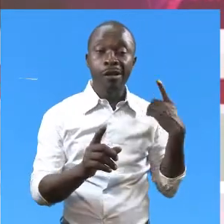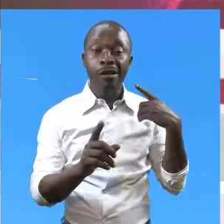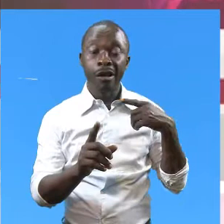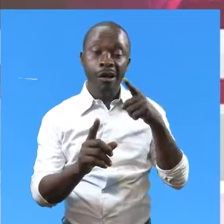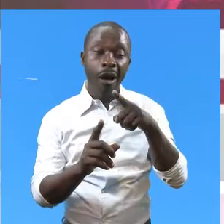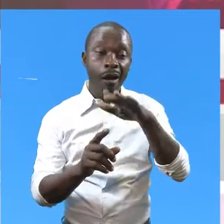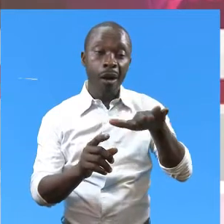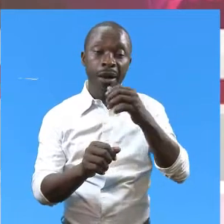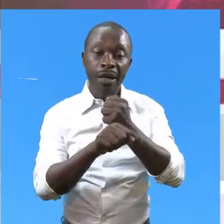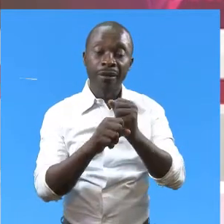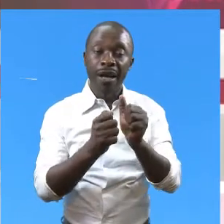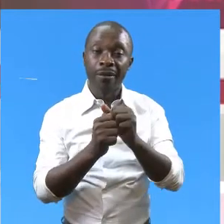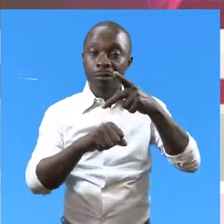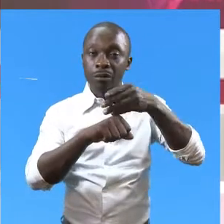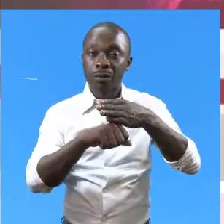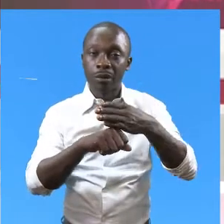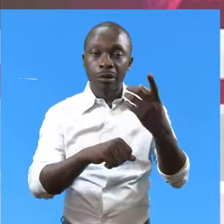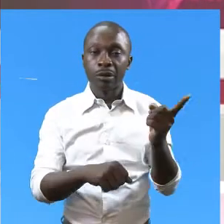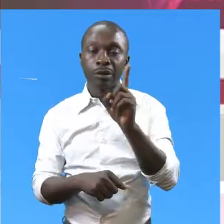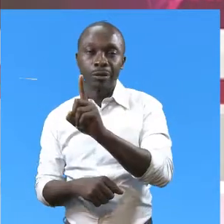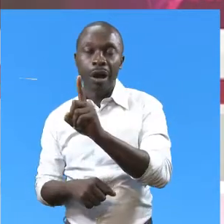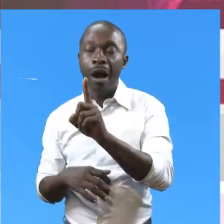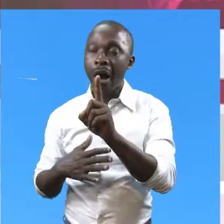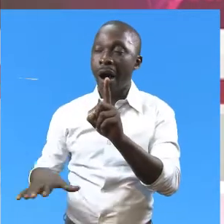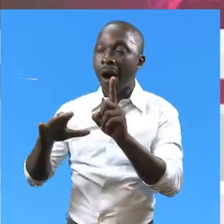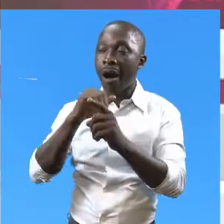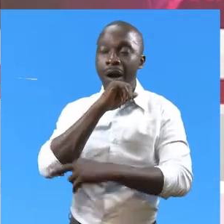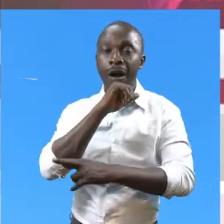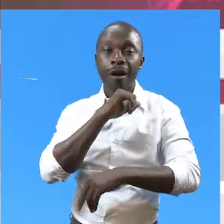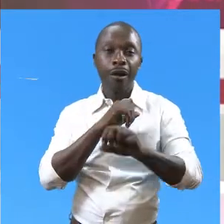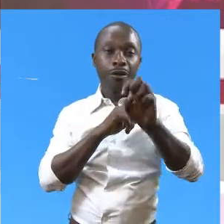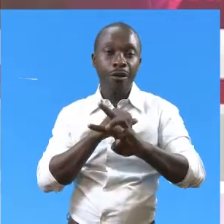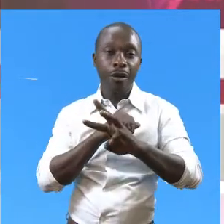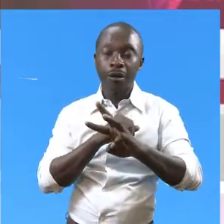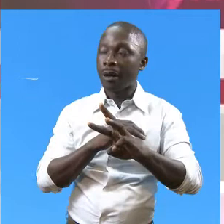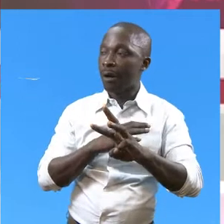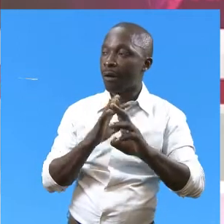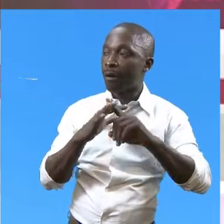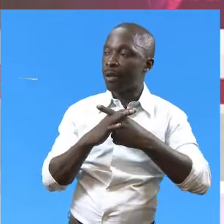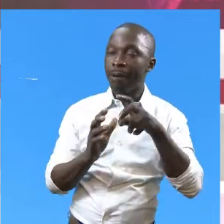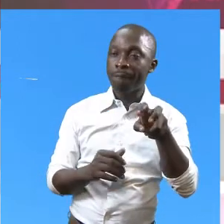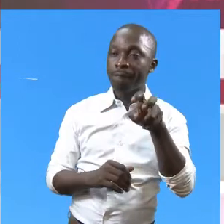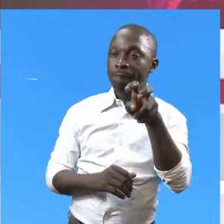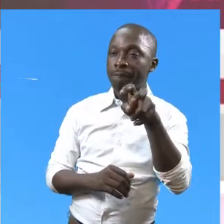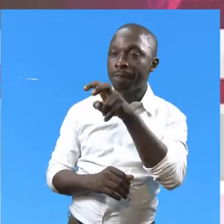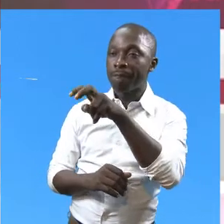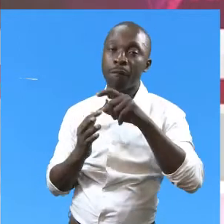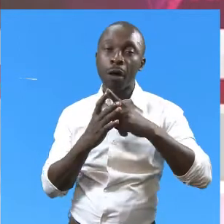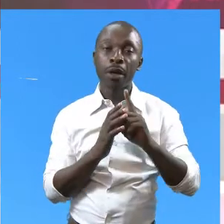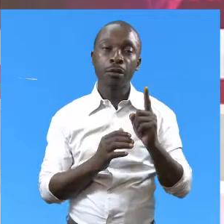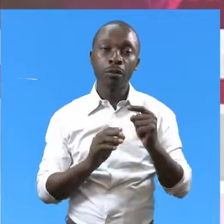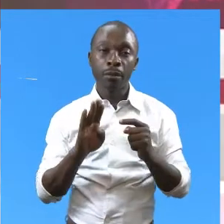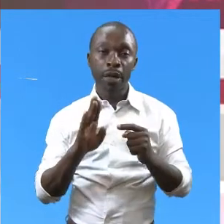Joseph Bétia-Somo, a entamé aujourd'hui une tournée spéciale dans la région du sud-ouest Cameroun. Sa tournée a commencé à